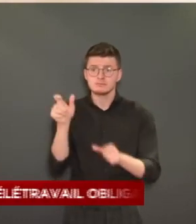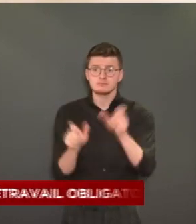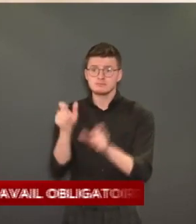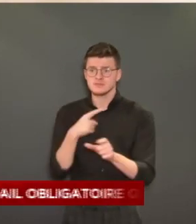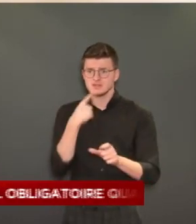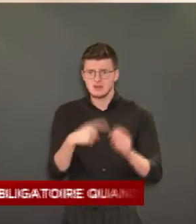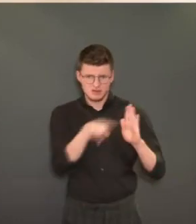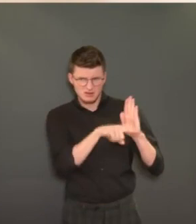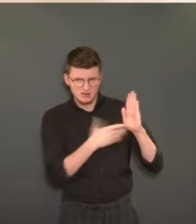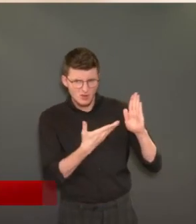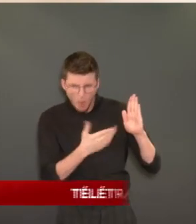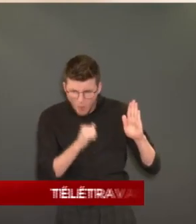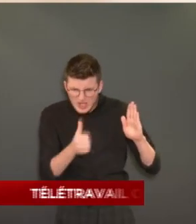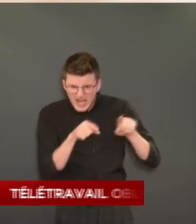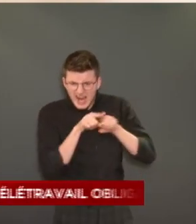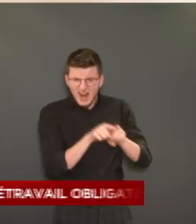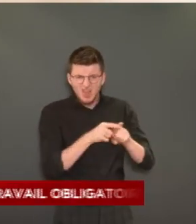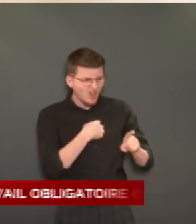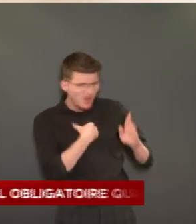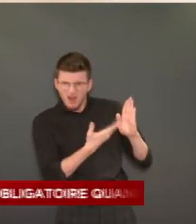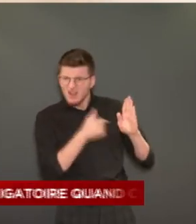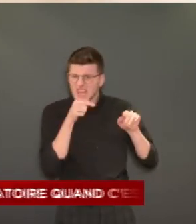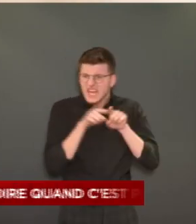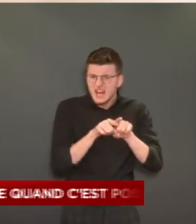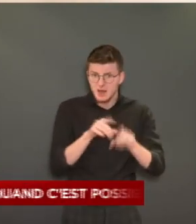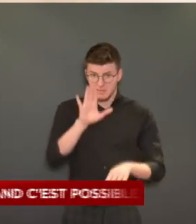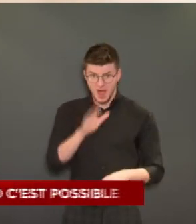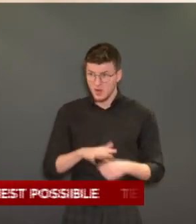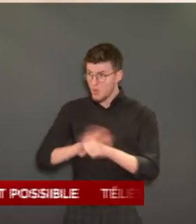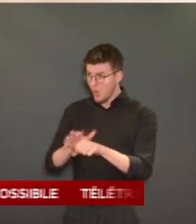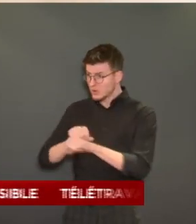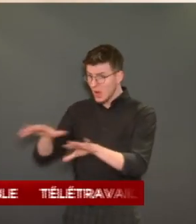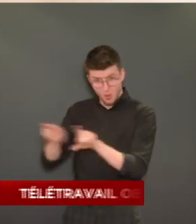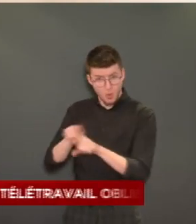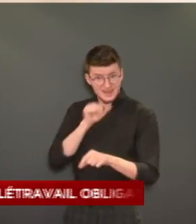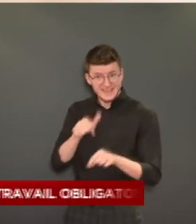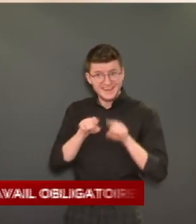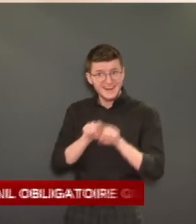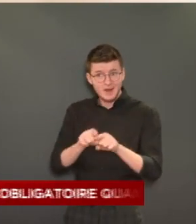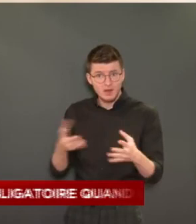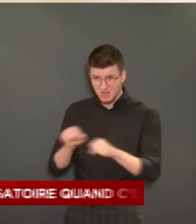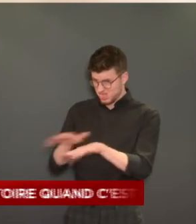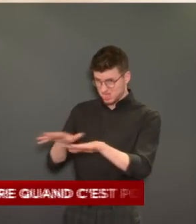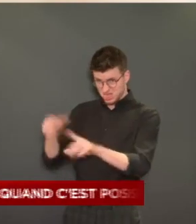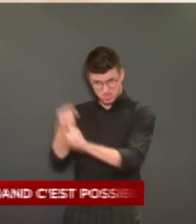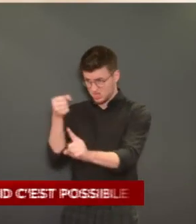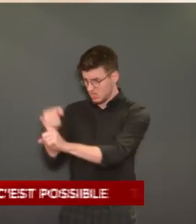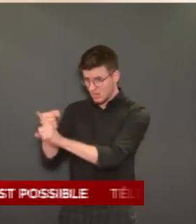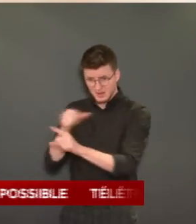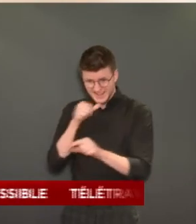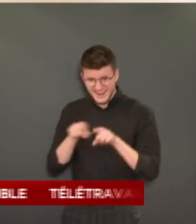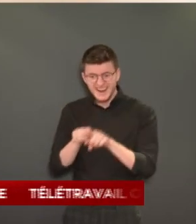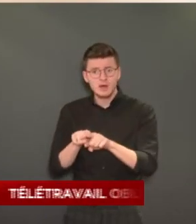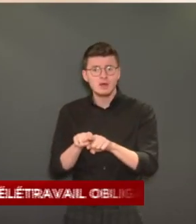seront injustes. Mais, malheureusement, le virus aussi, il est injuste. Et le virus nous